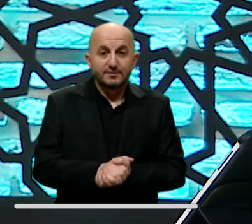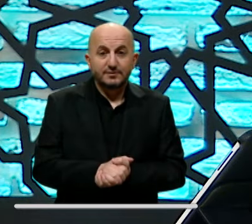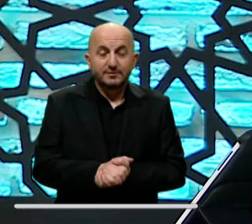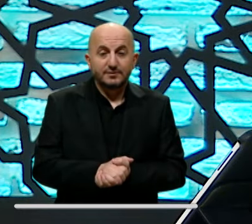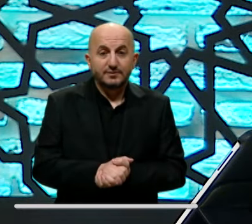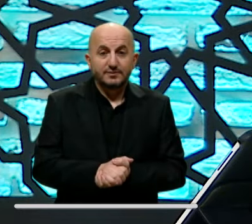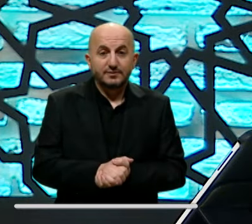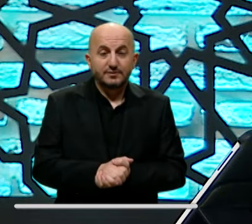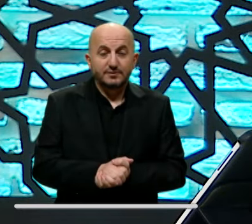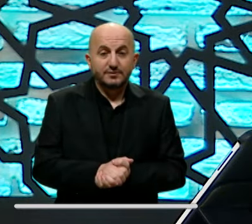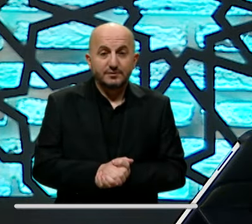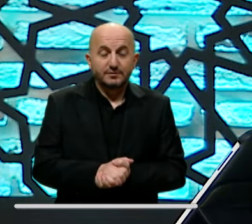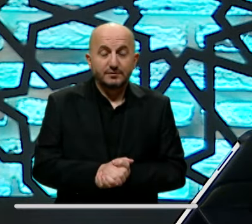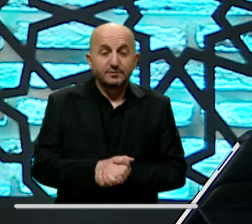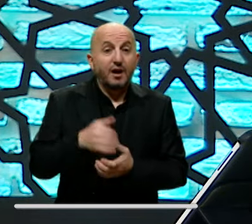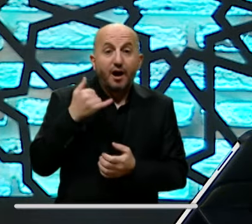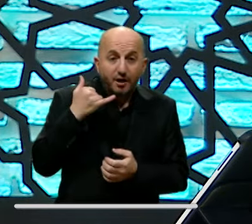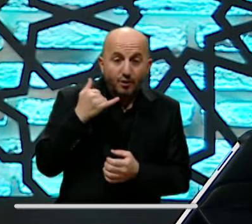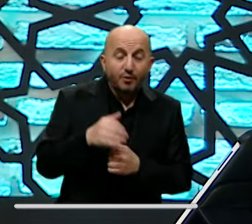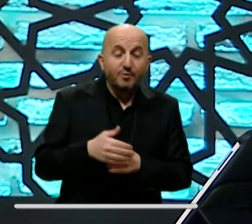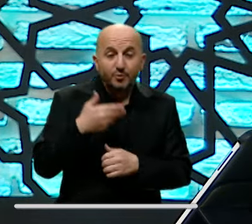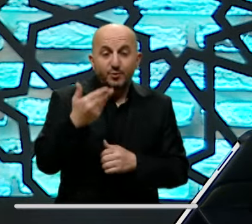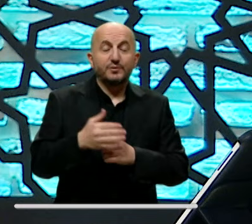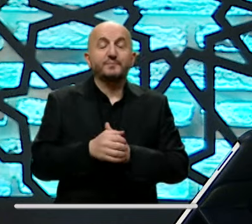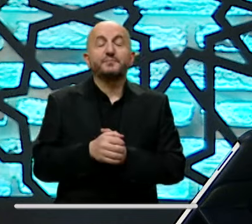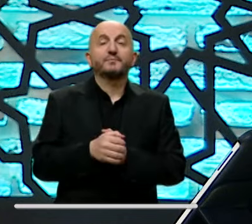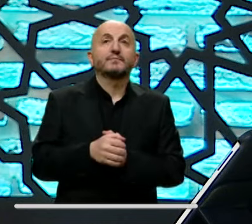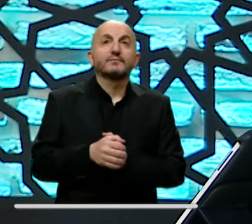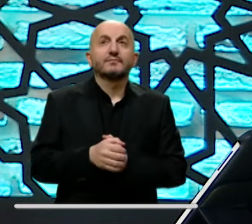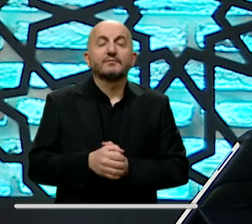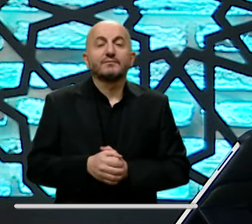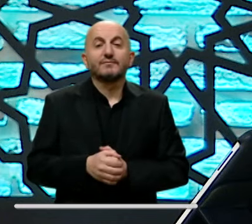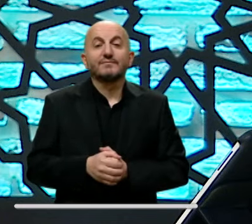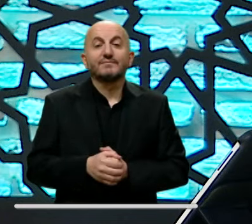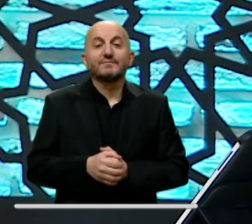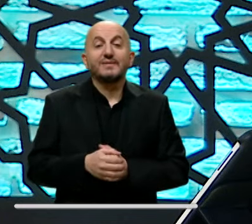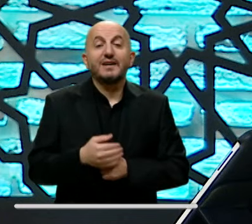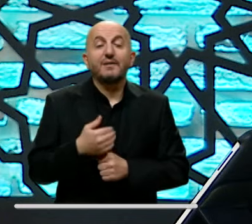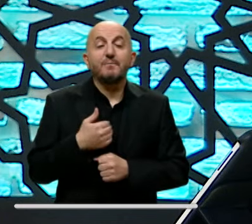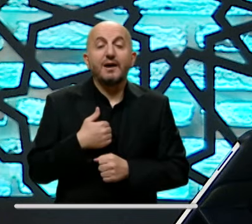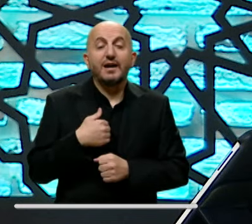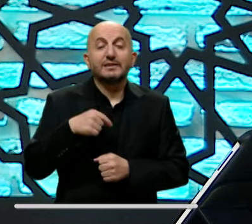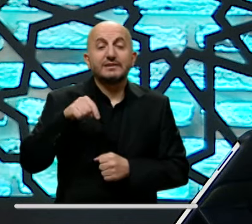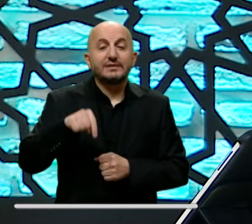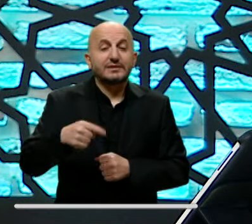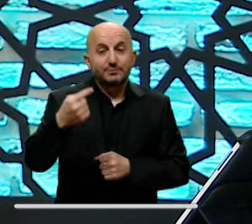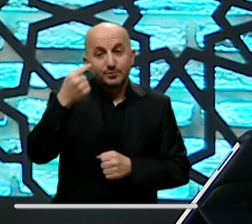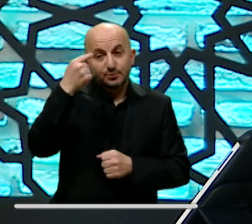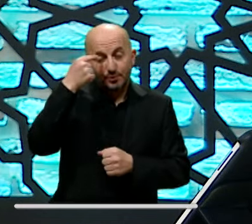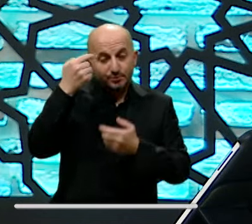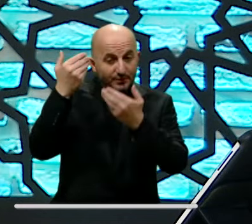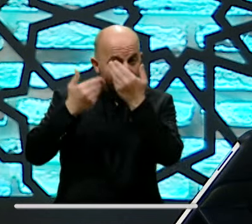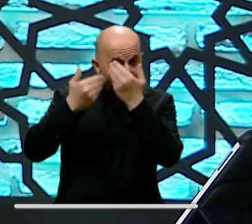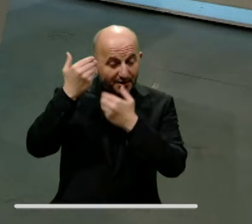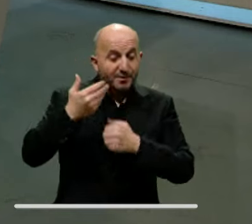geldiniz Alo alo Buyurun Nermin Hanım hoş geldiniz Bakın ben şimdi gözümden ameliyat olacağım